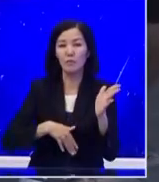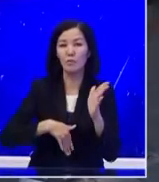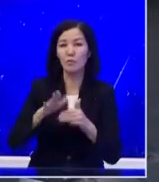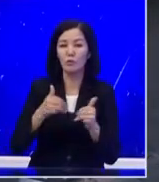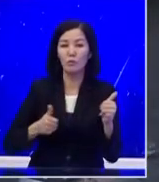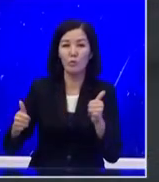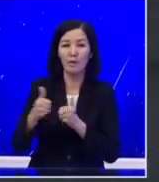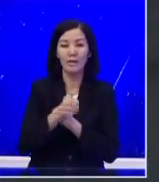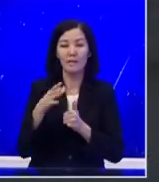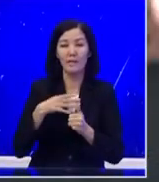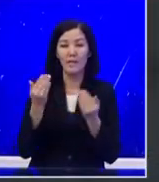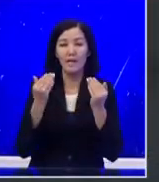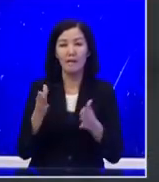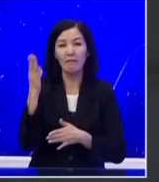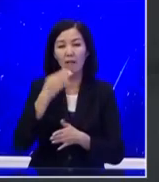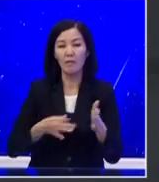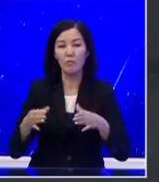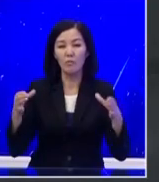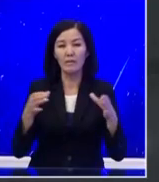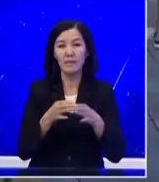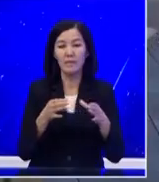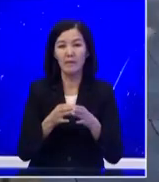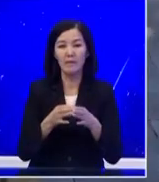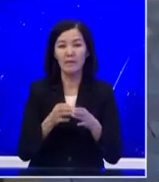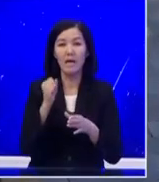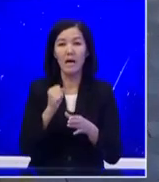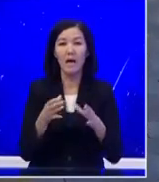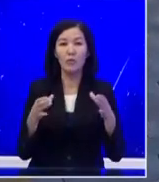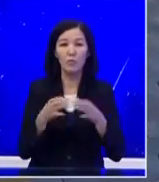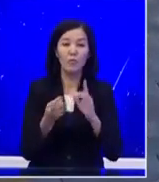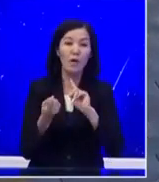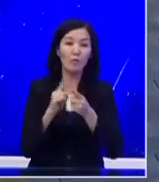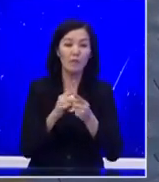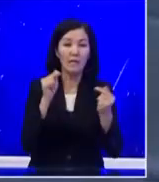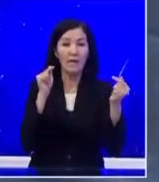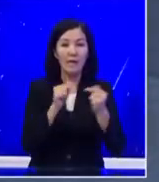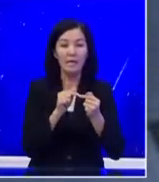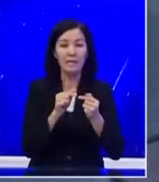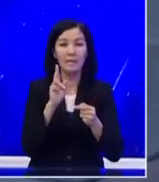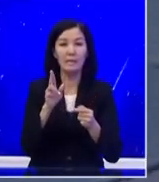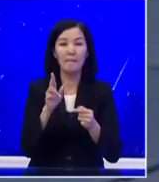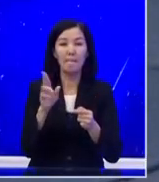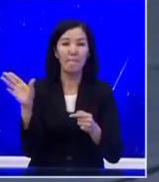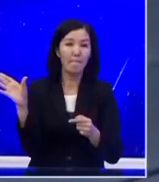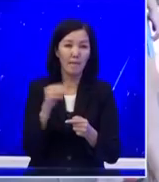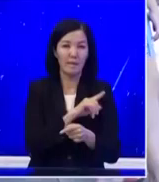қатарынан көрінді. Енді Алматы облысының командасы А тобына ауысады. Сәйкесінше қарсыластар да кіл мықтылар